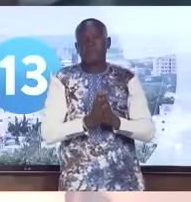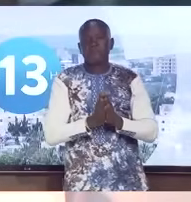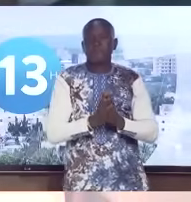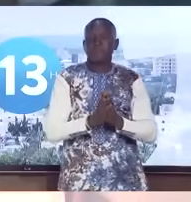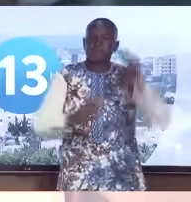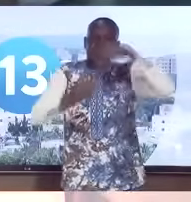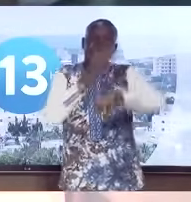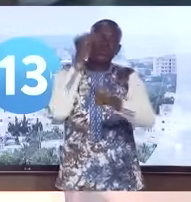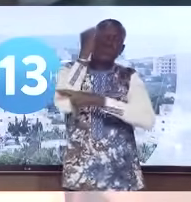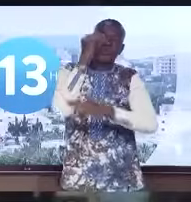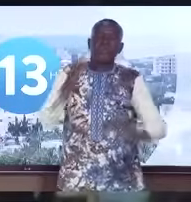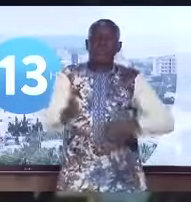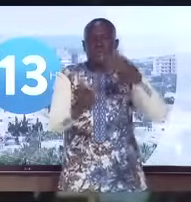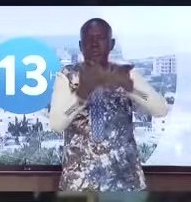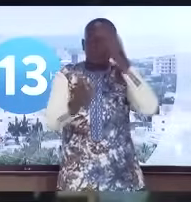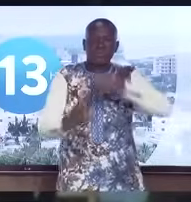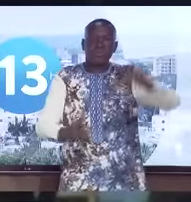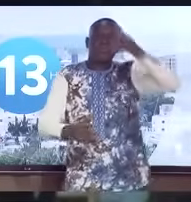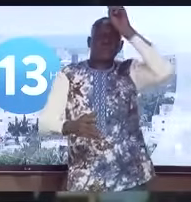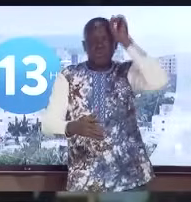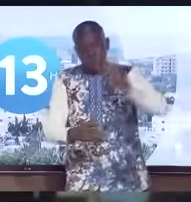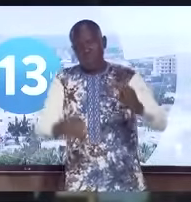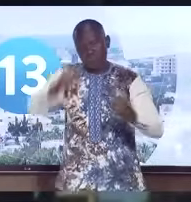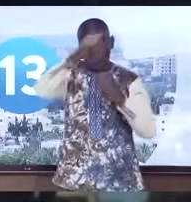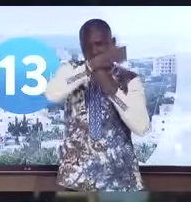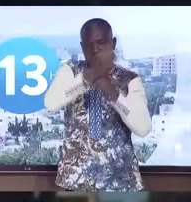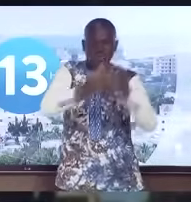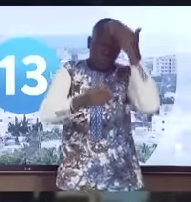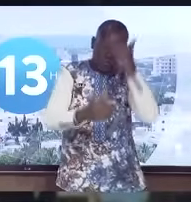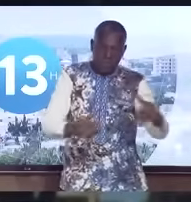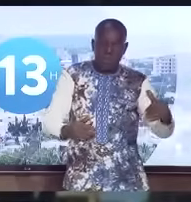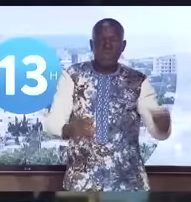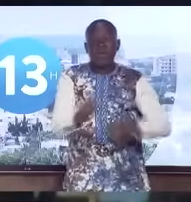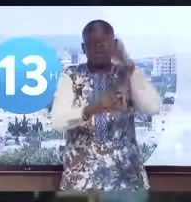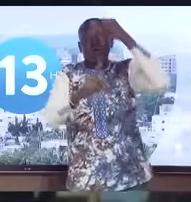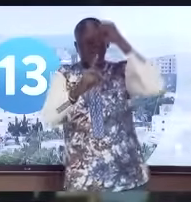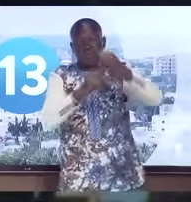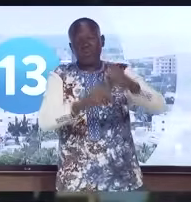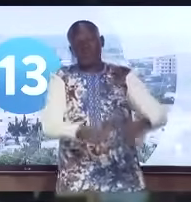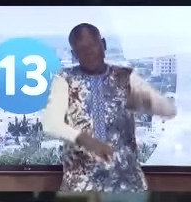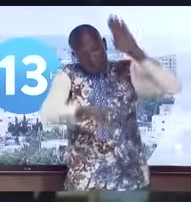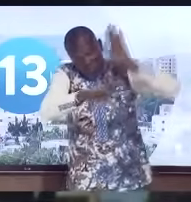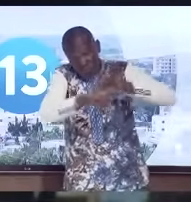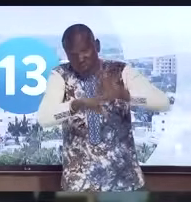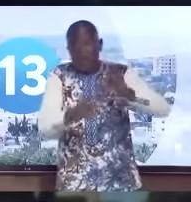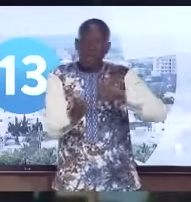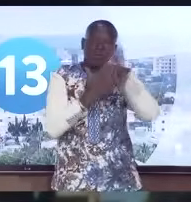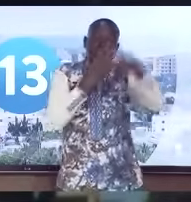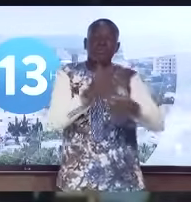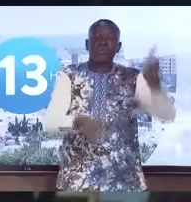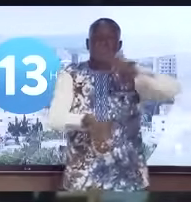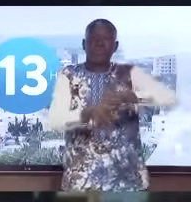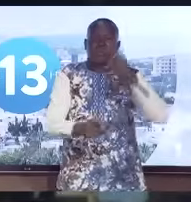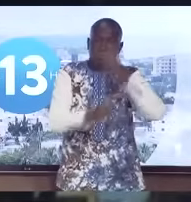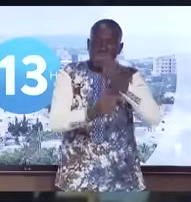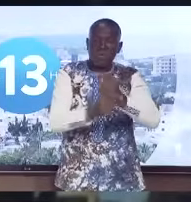Dans la région du Centre-Nord, il est question de la protection des enfants en situation d'urgence. Un projet mis en œuvre dans ce